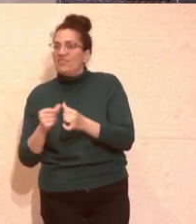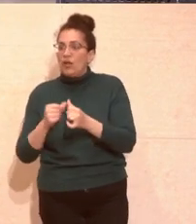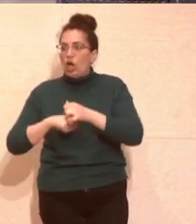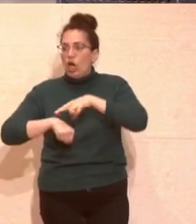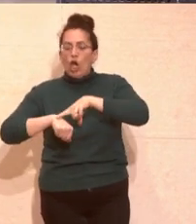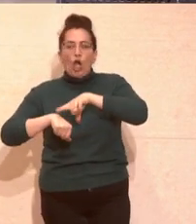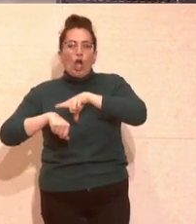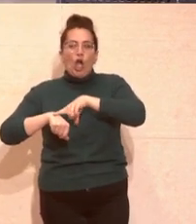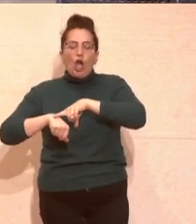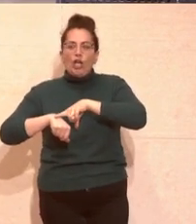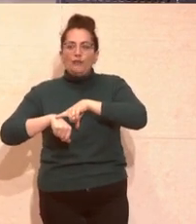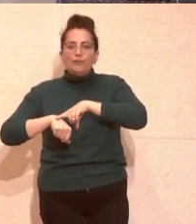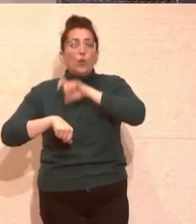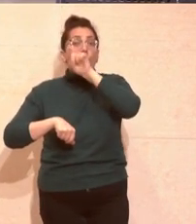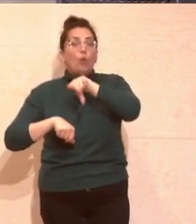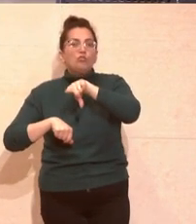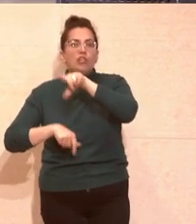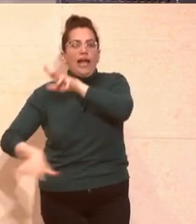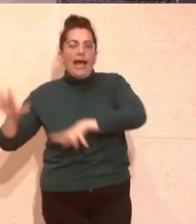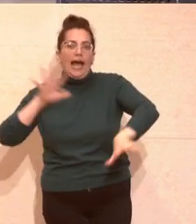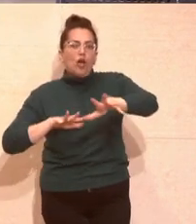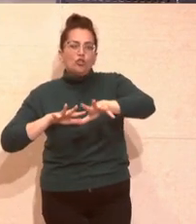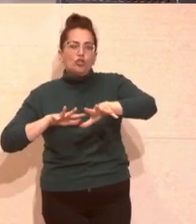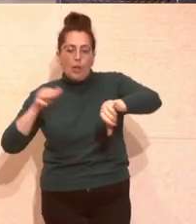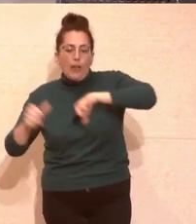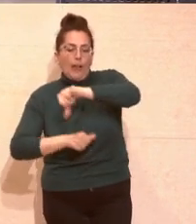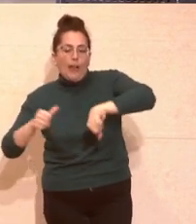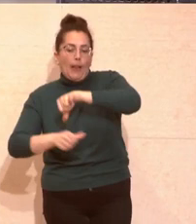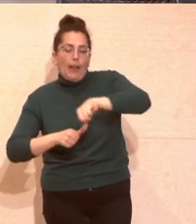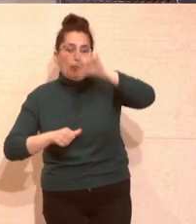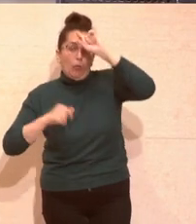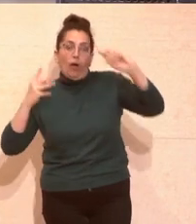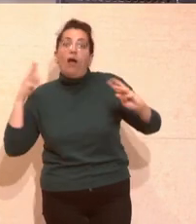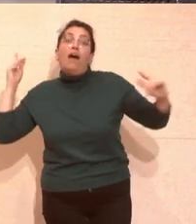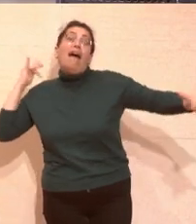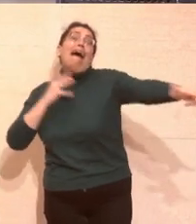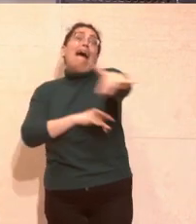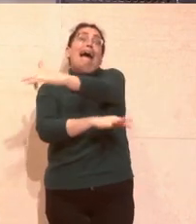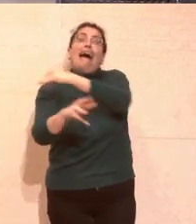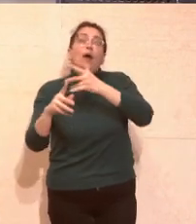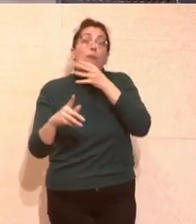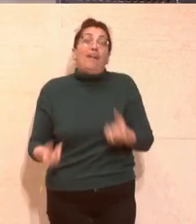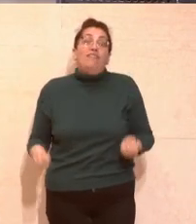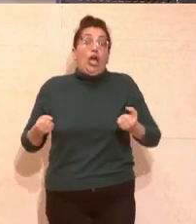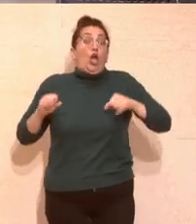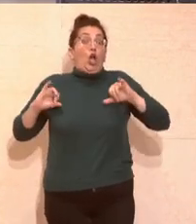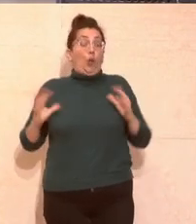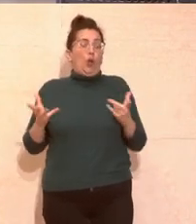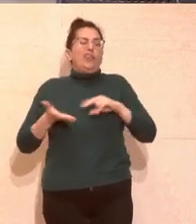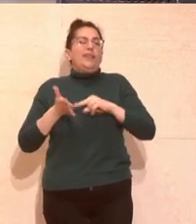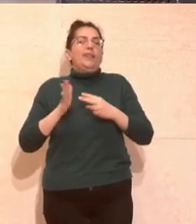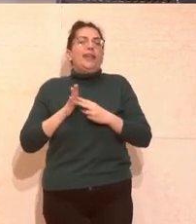de rencontres d'enfants dans les établissements, qui ont montré que les adolescents qui avaient l'opportunité d'aller uniquement au